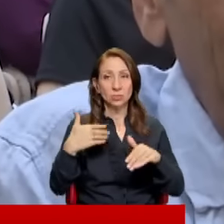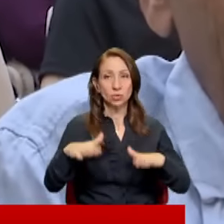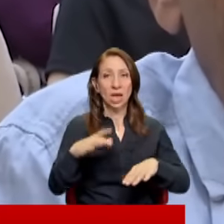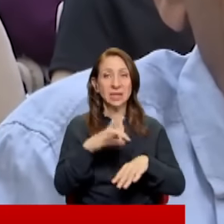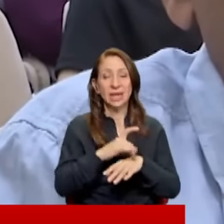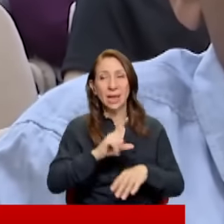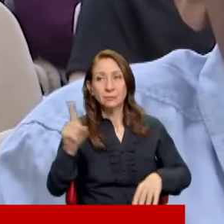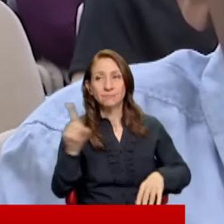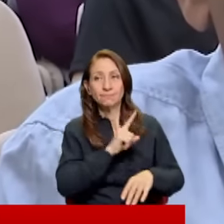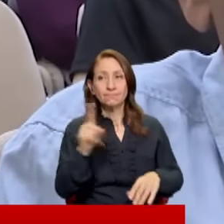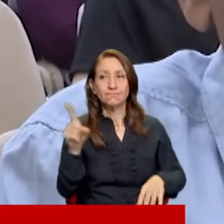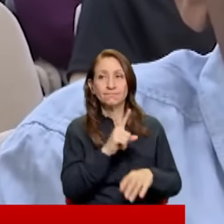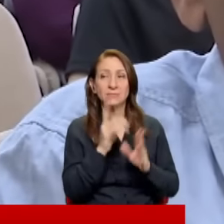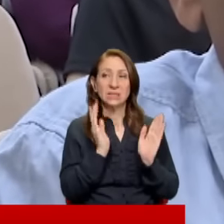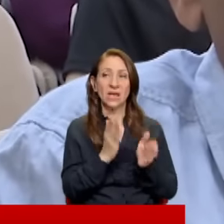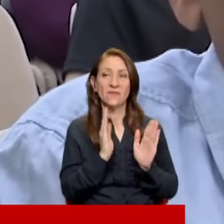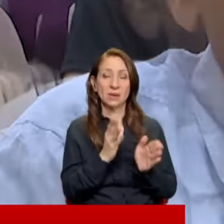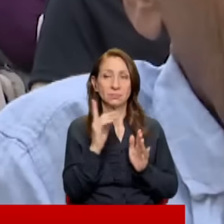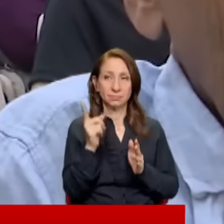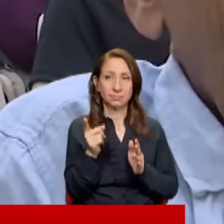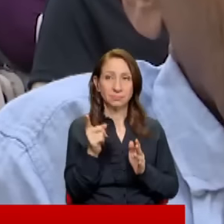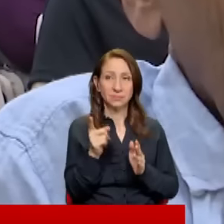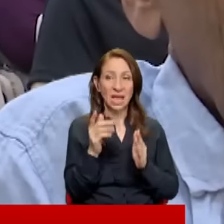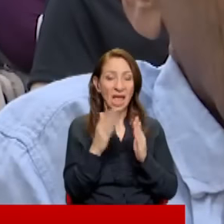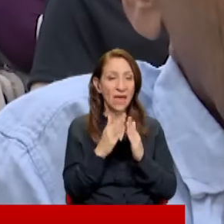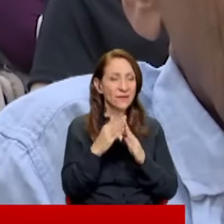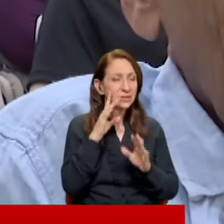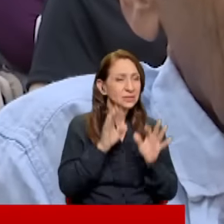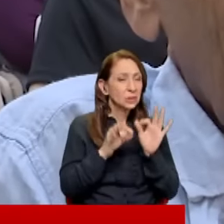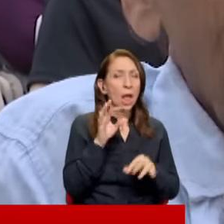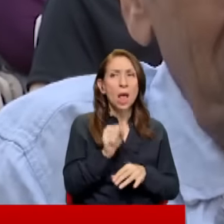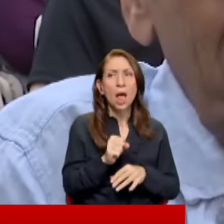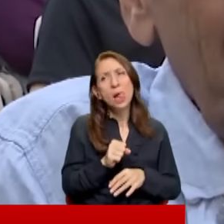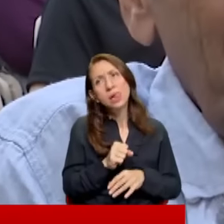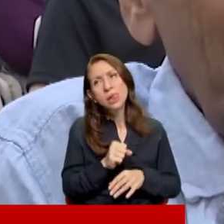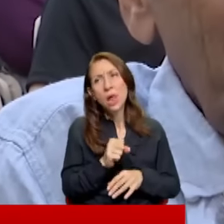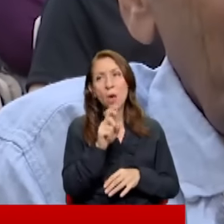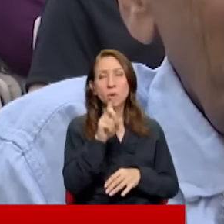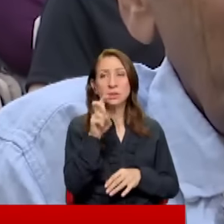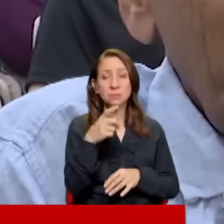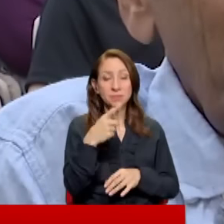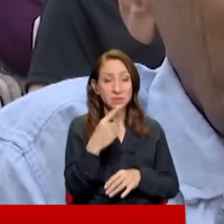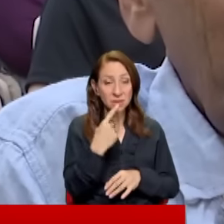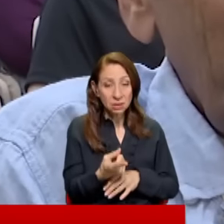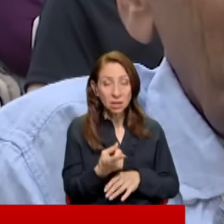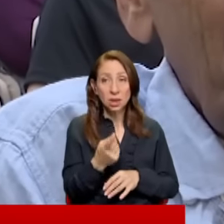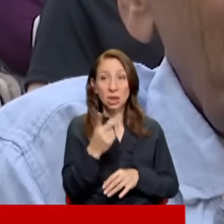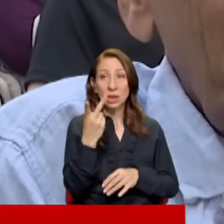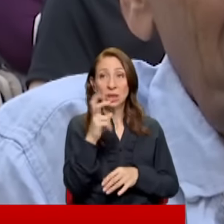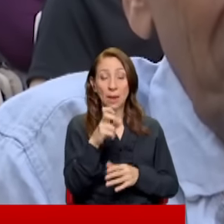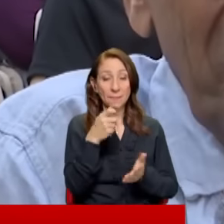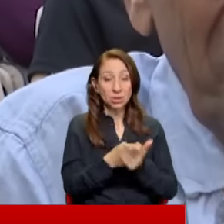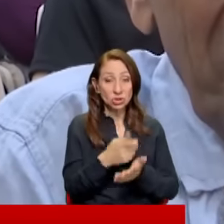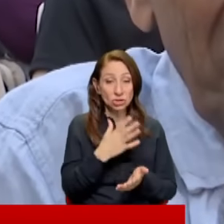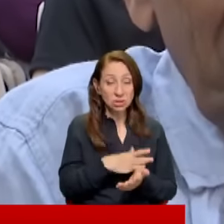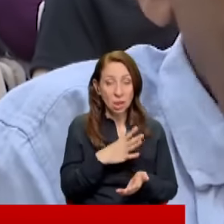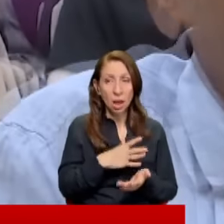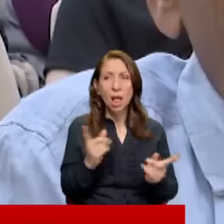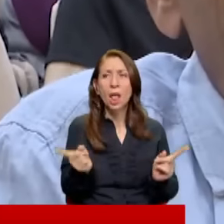hastanede tedavi devam ediyor bizim evlere baktık tutamadık 18 dediler bize 2 aylık peşin